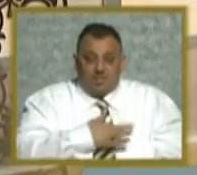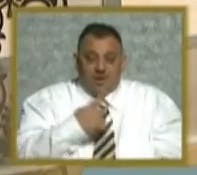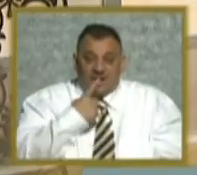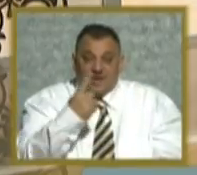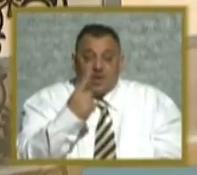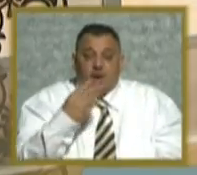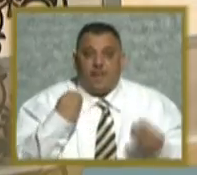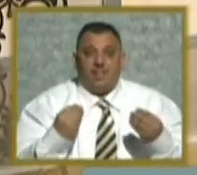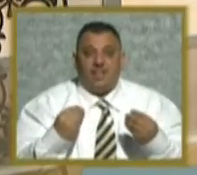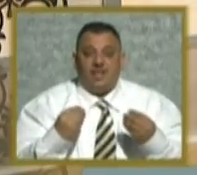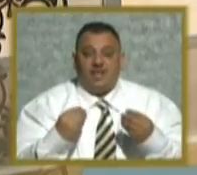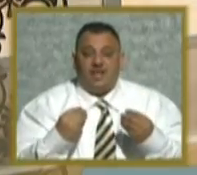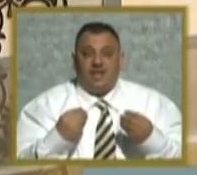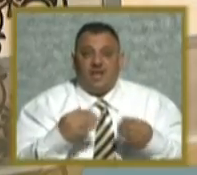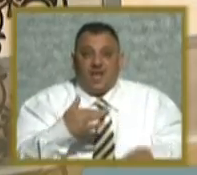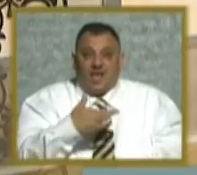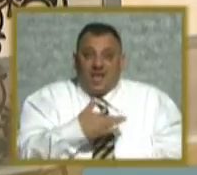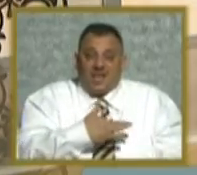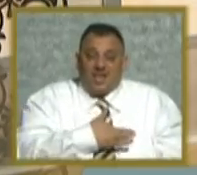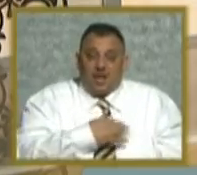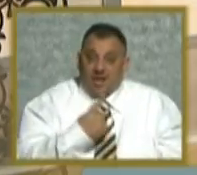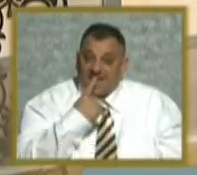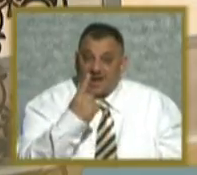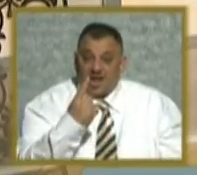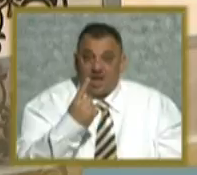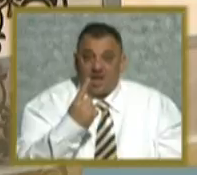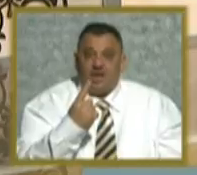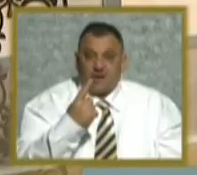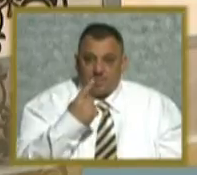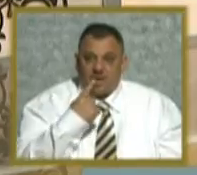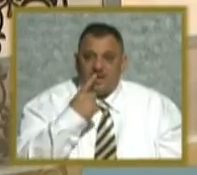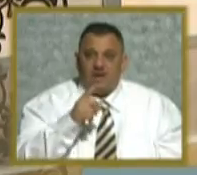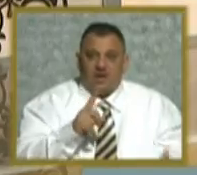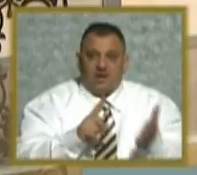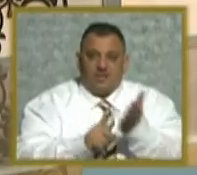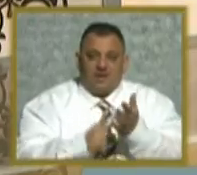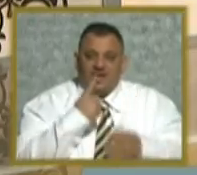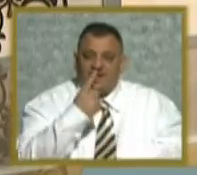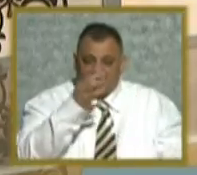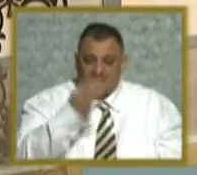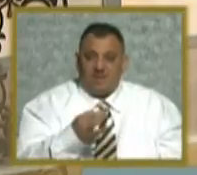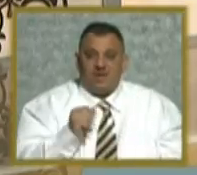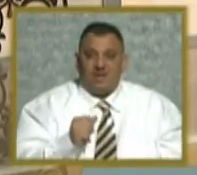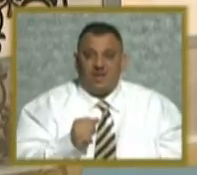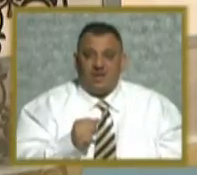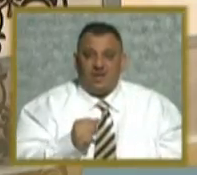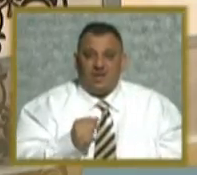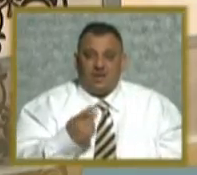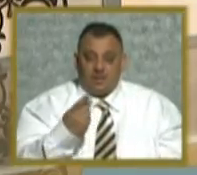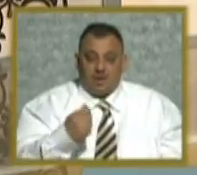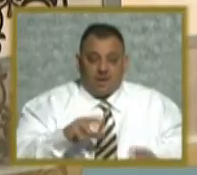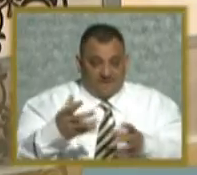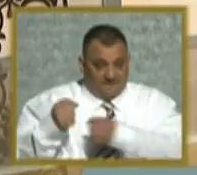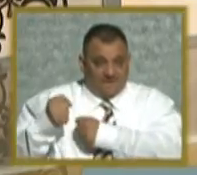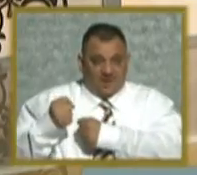كاملة؟ يلا بعتها. اي نعم. اي كملت سنة، من سنة. اي وصرفت المبلغ ولا